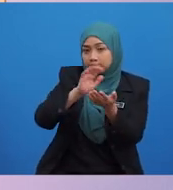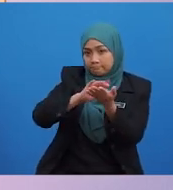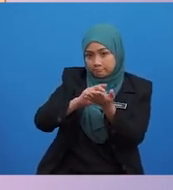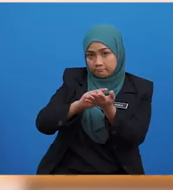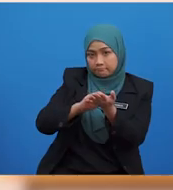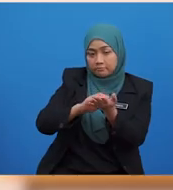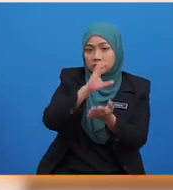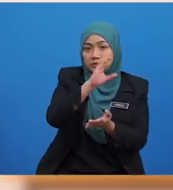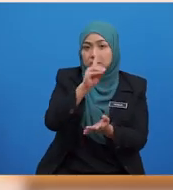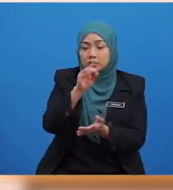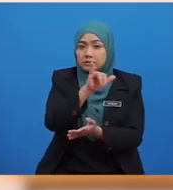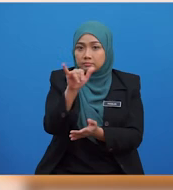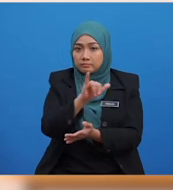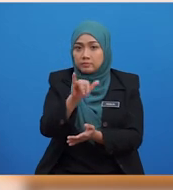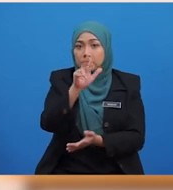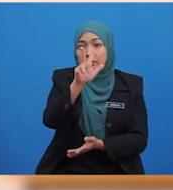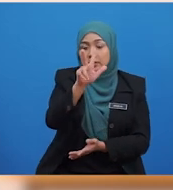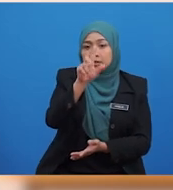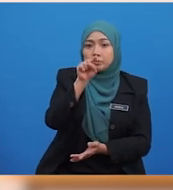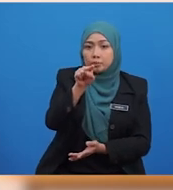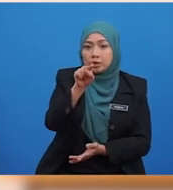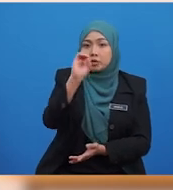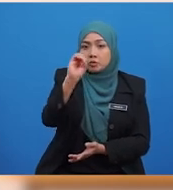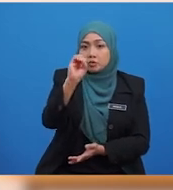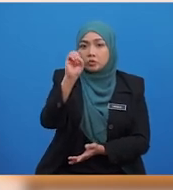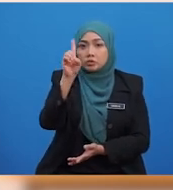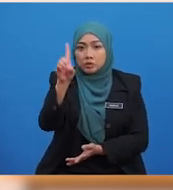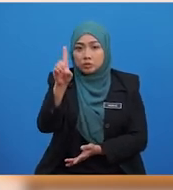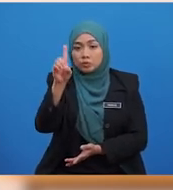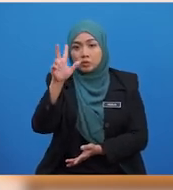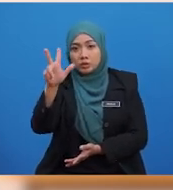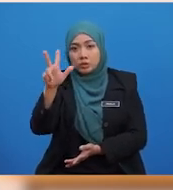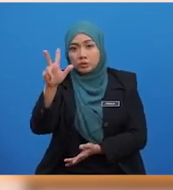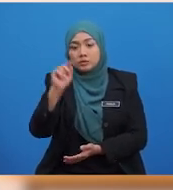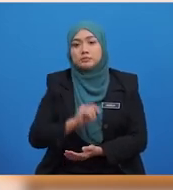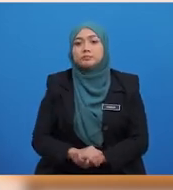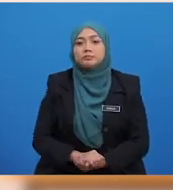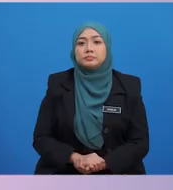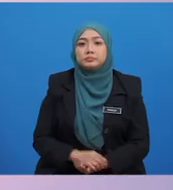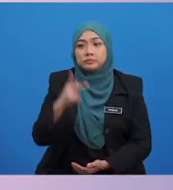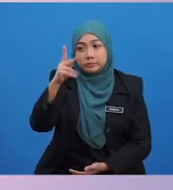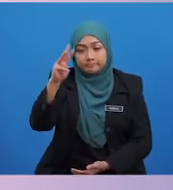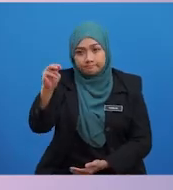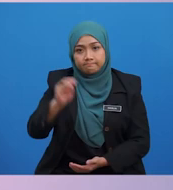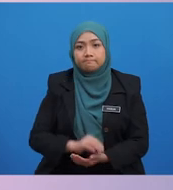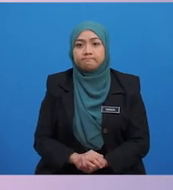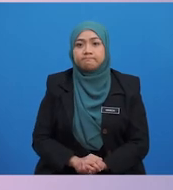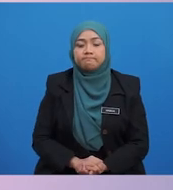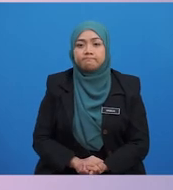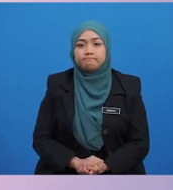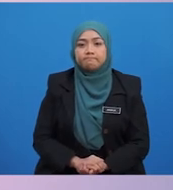KM sekarang cek Gubri tiga menit lagi untuk kamu mencari panjang yg di pulau